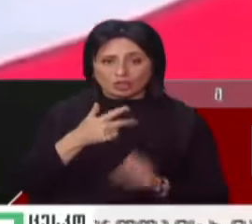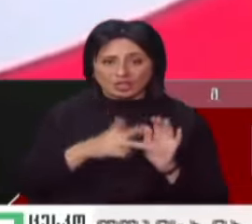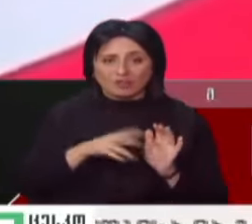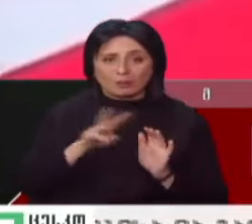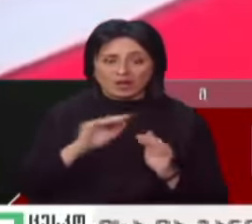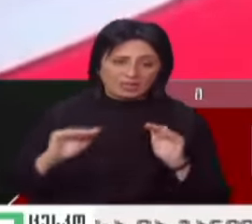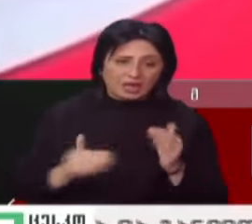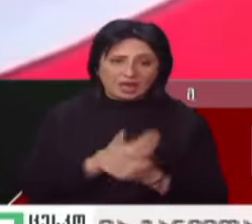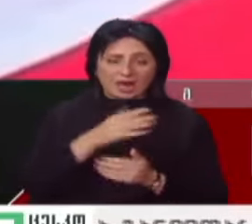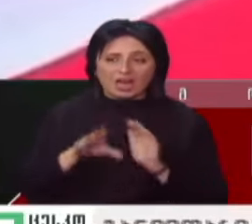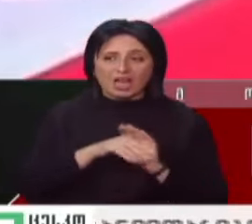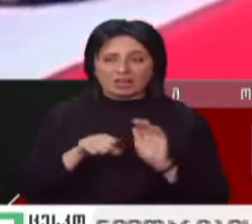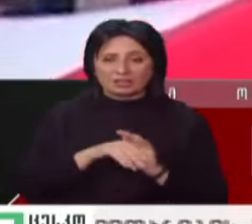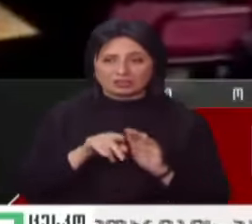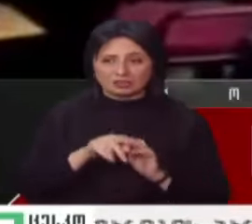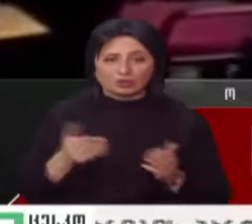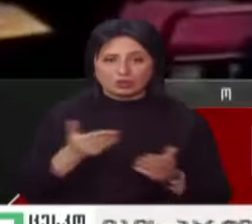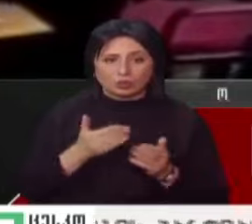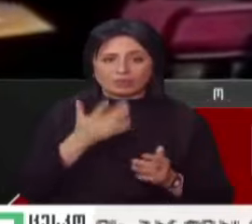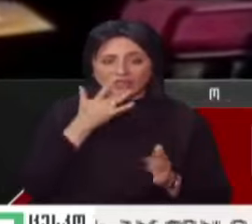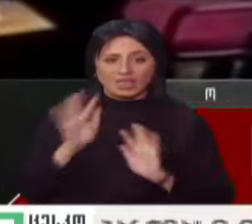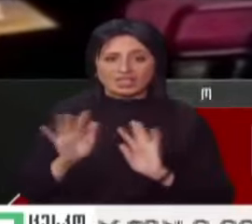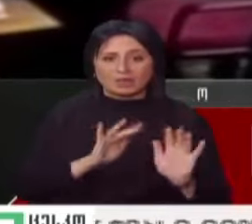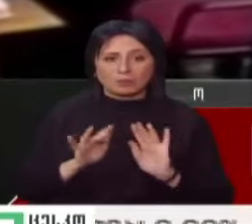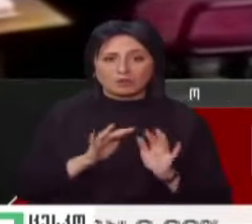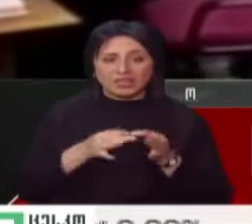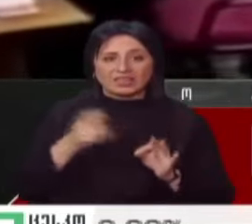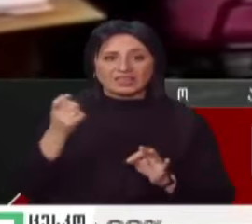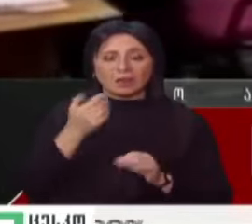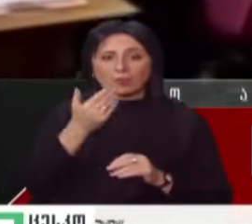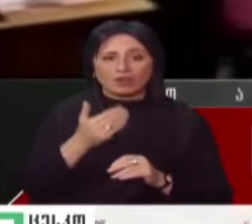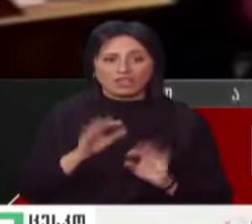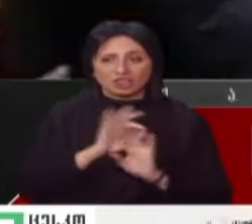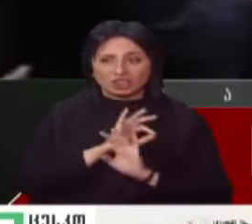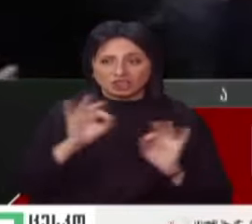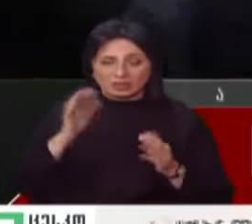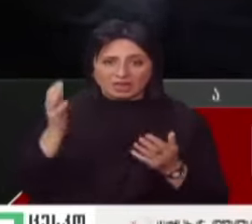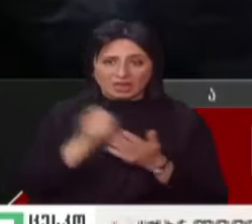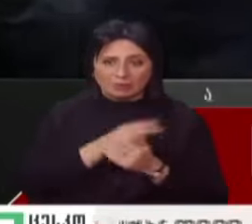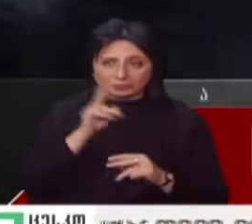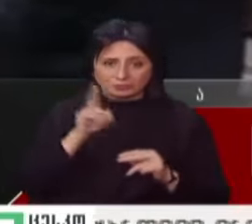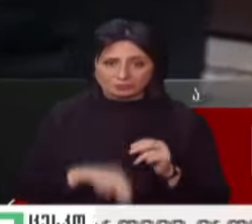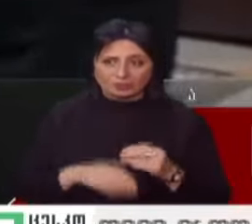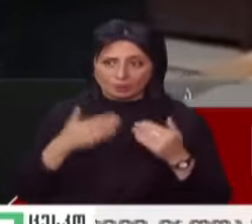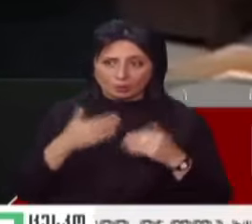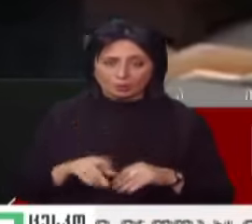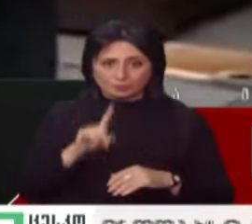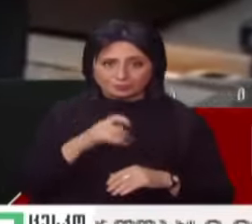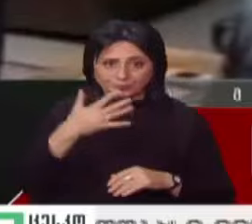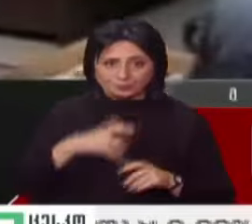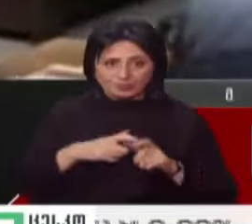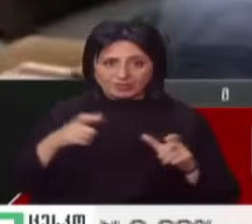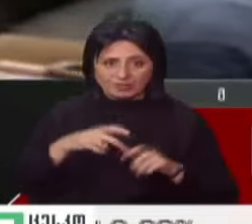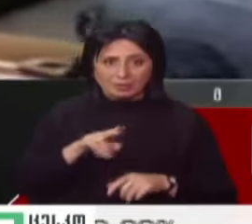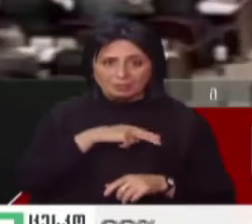марц хелахали арчевнеби данишна. Помалиц националури мудзраоба демократабис штамбештави гамарджуэбит дасулда. Укой асормуцдат